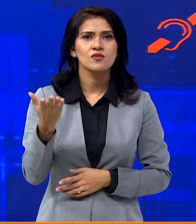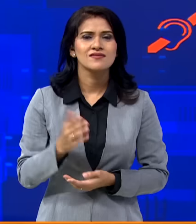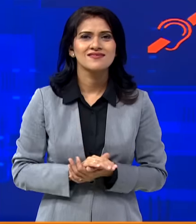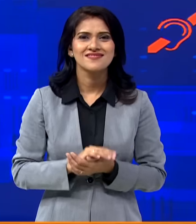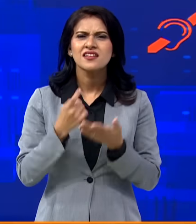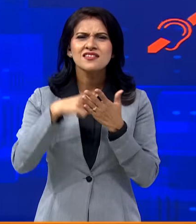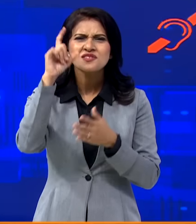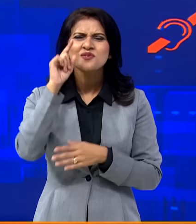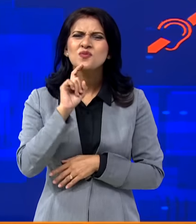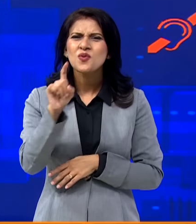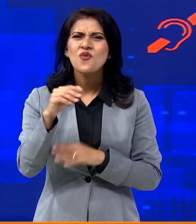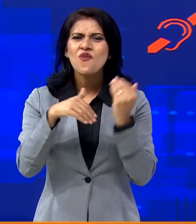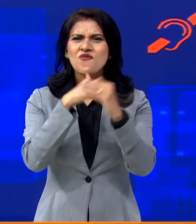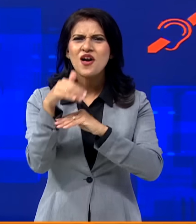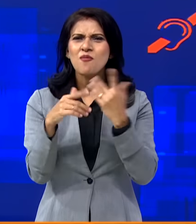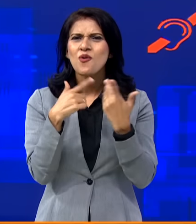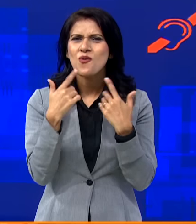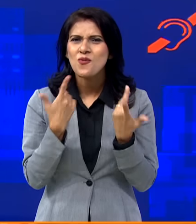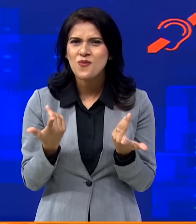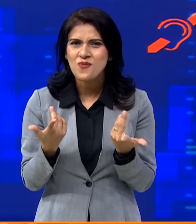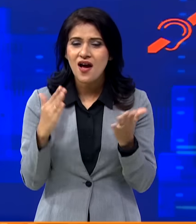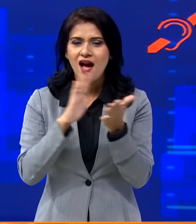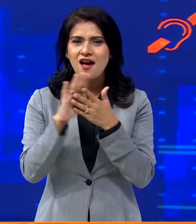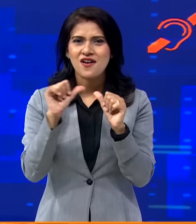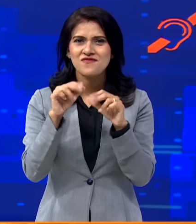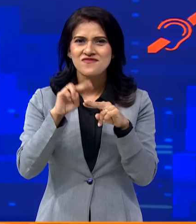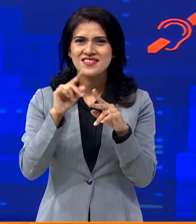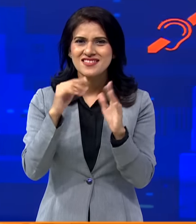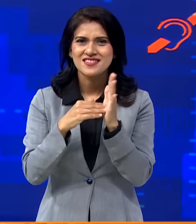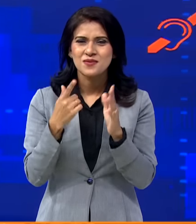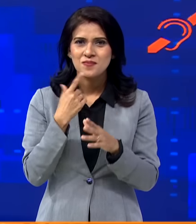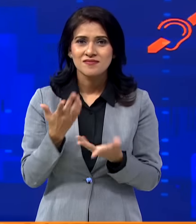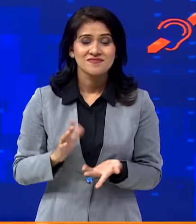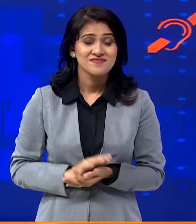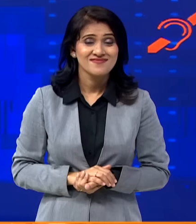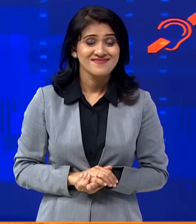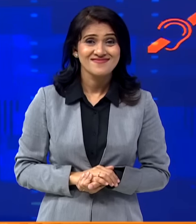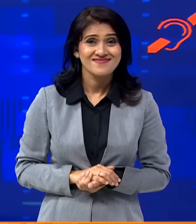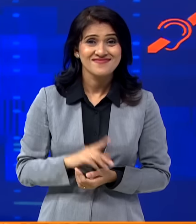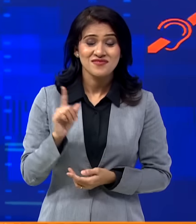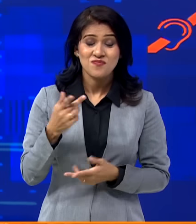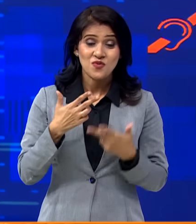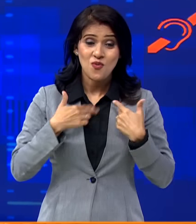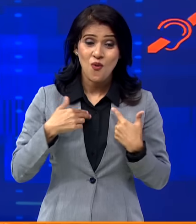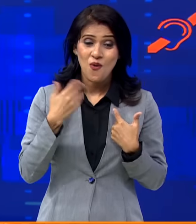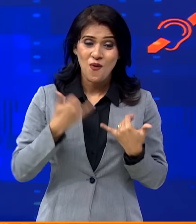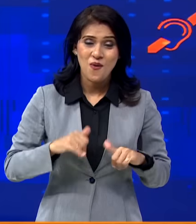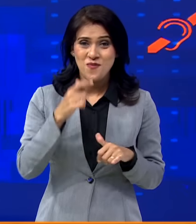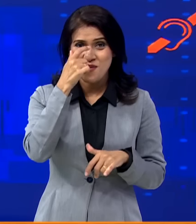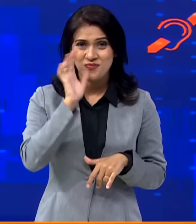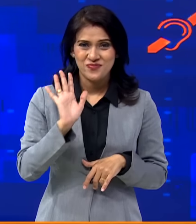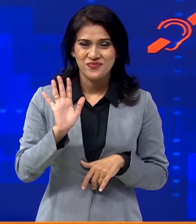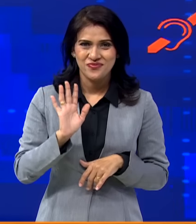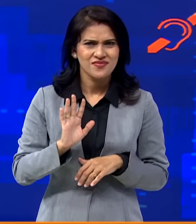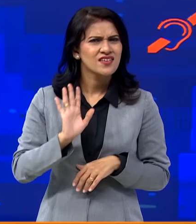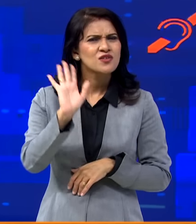रिश्तेदार हाफ सद के अब फिर कानूनन अर्चन आ जाएगी नहीं ये आपकी